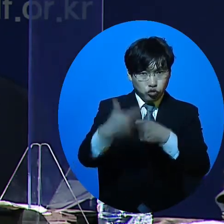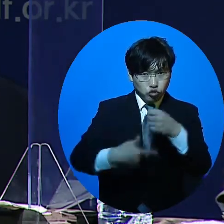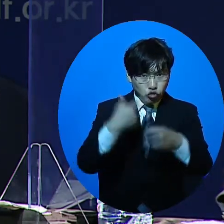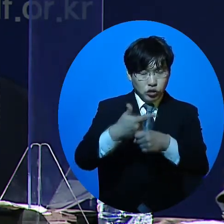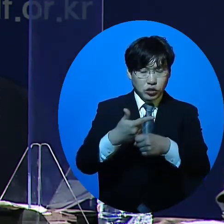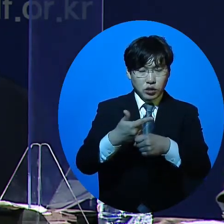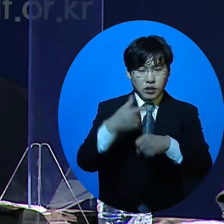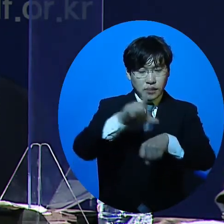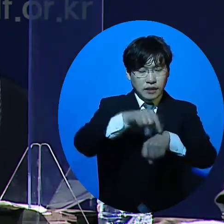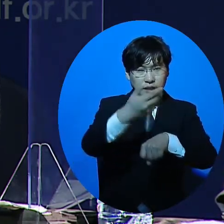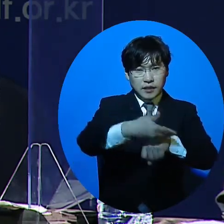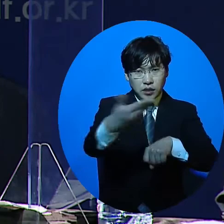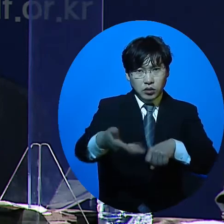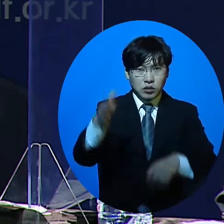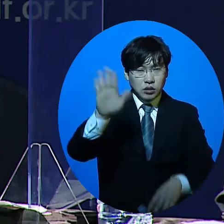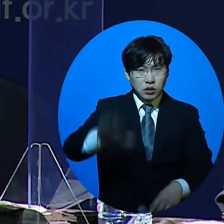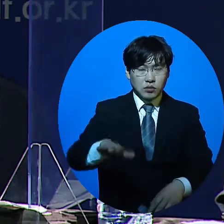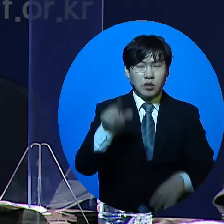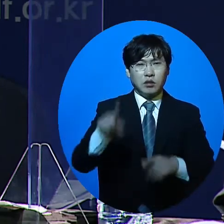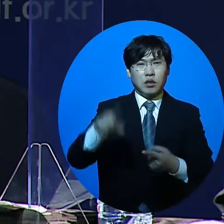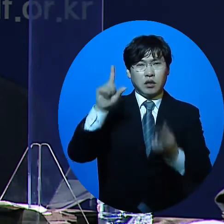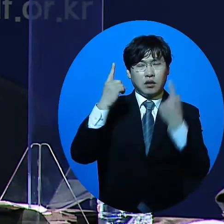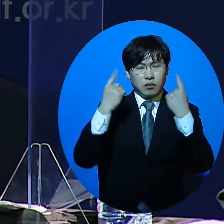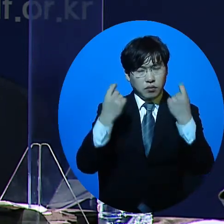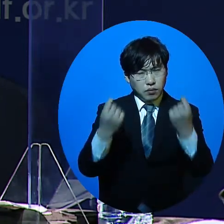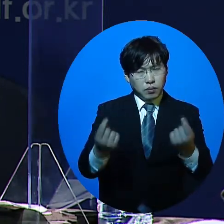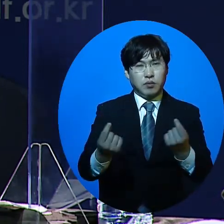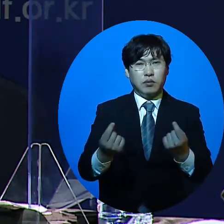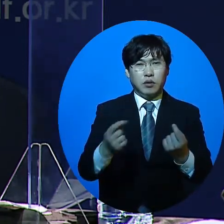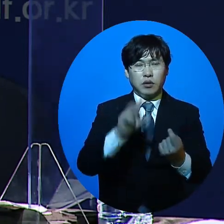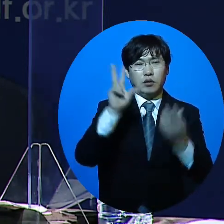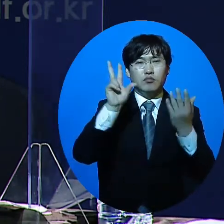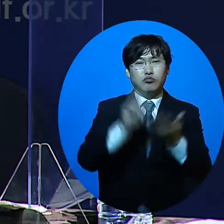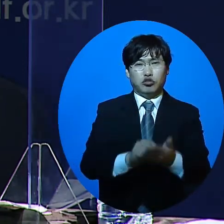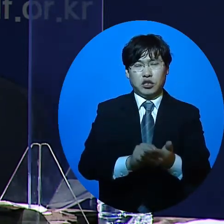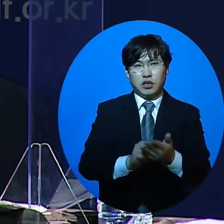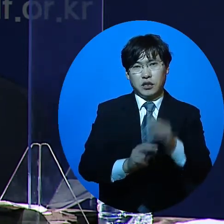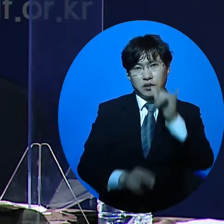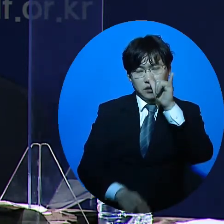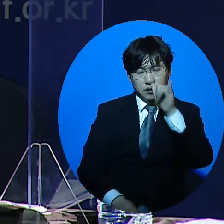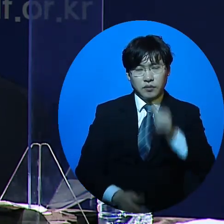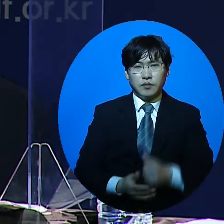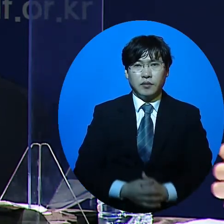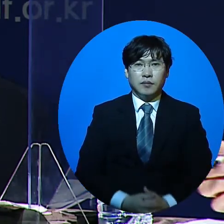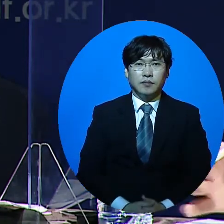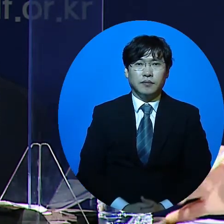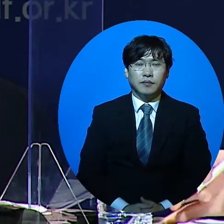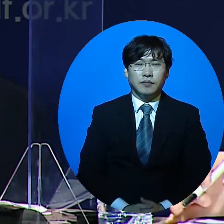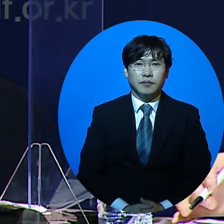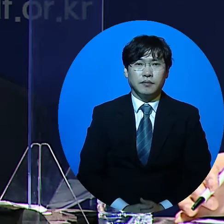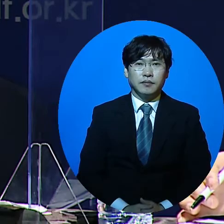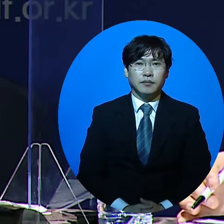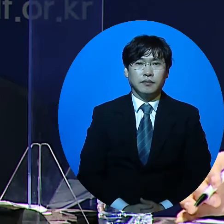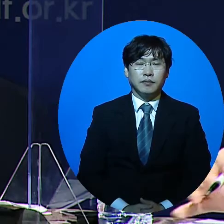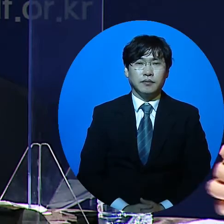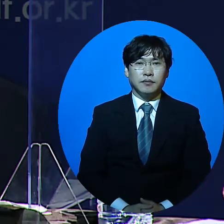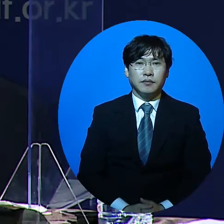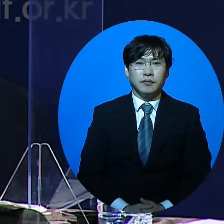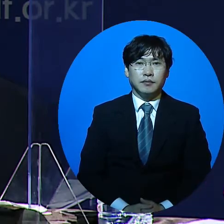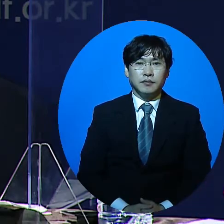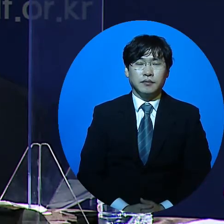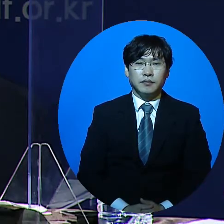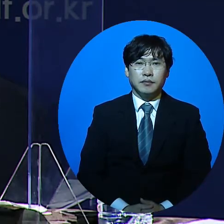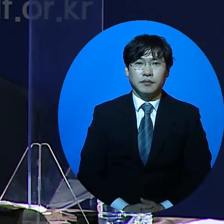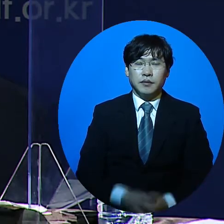시점에서도 여전히 저희 장애인 체육 현장에 숙제로 남아있는 문제들입니다. 사실은